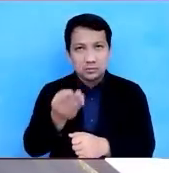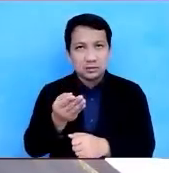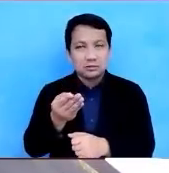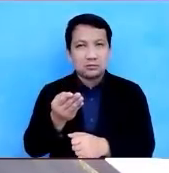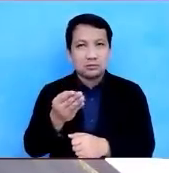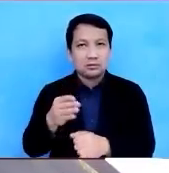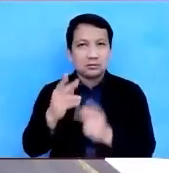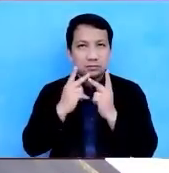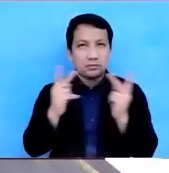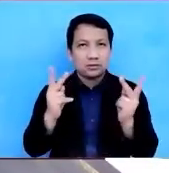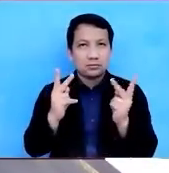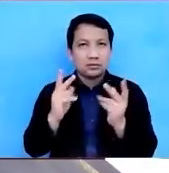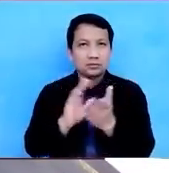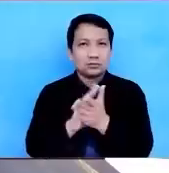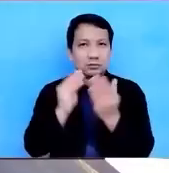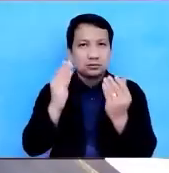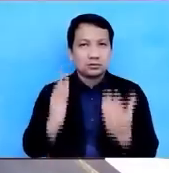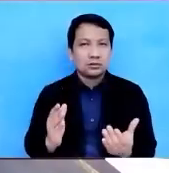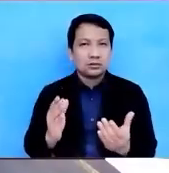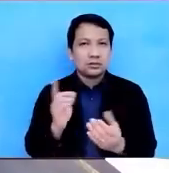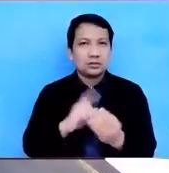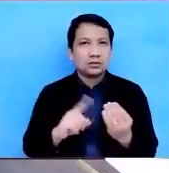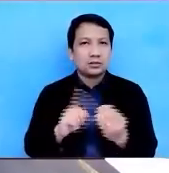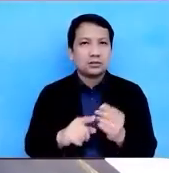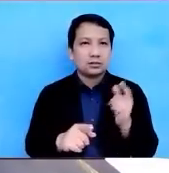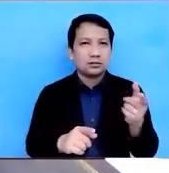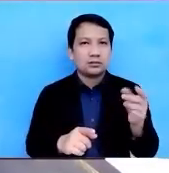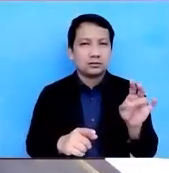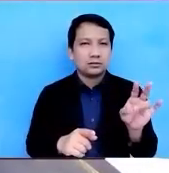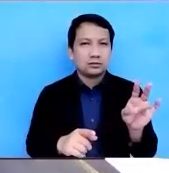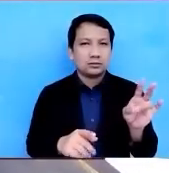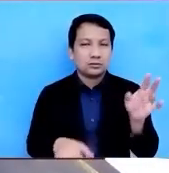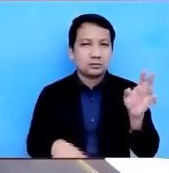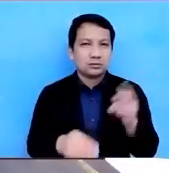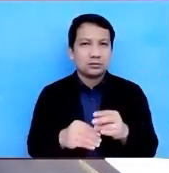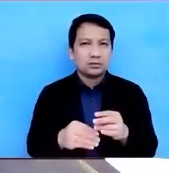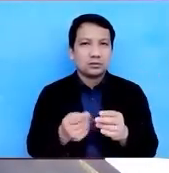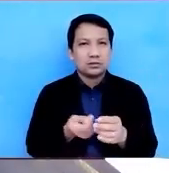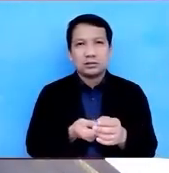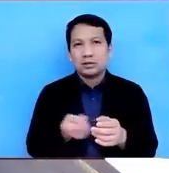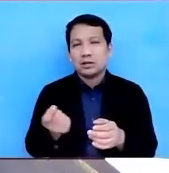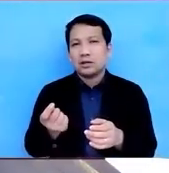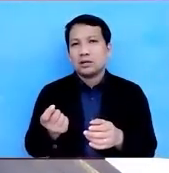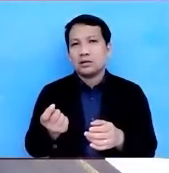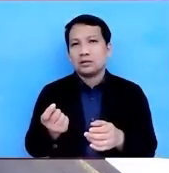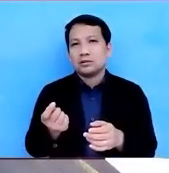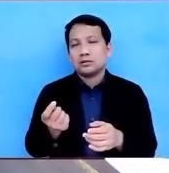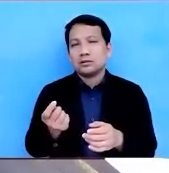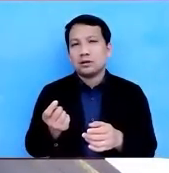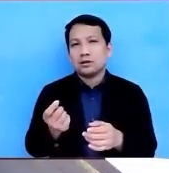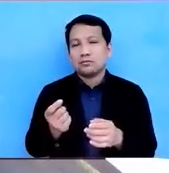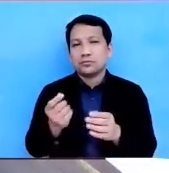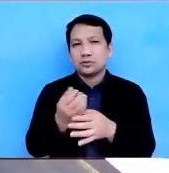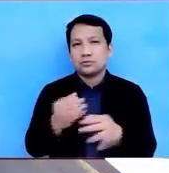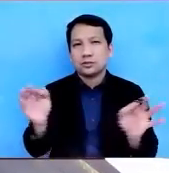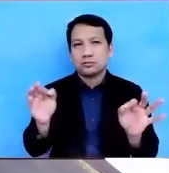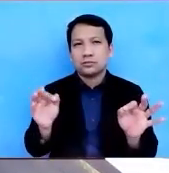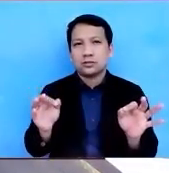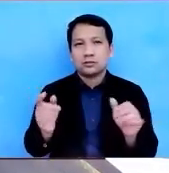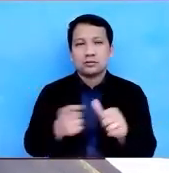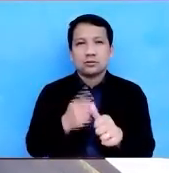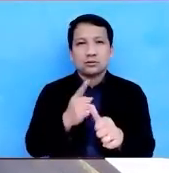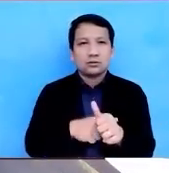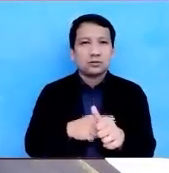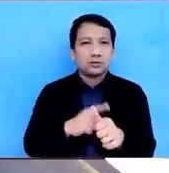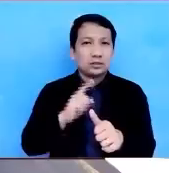public school teachers. Pero taong 2017, pinawalang sala ng Court of Appeal si Napoles sa naunang bintang na